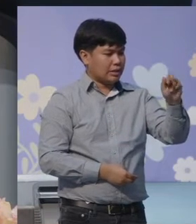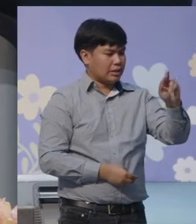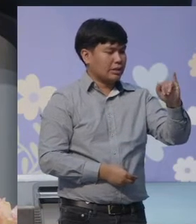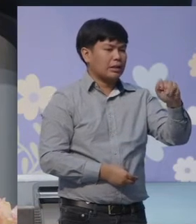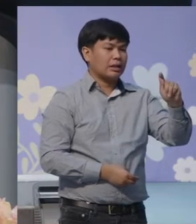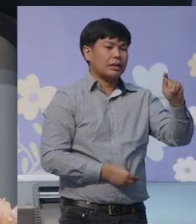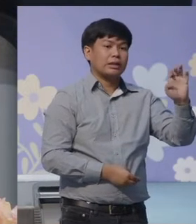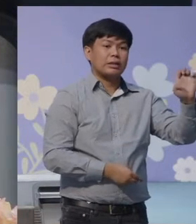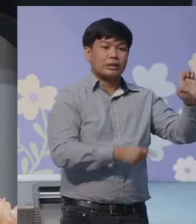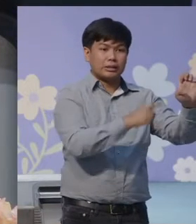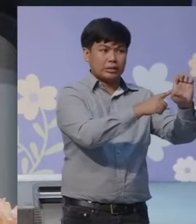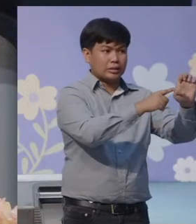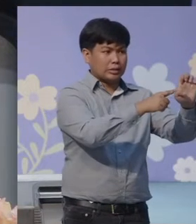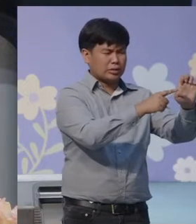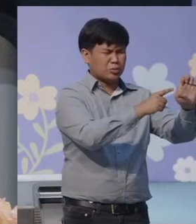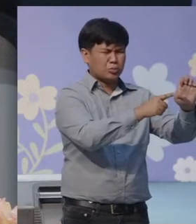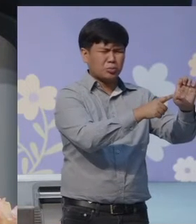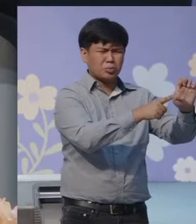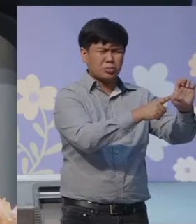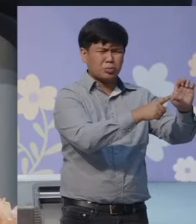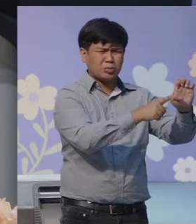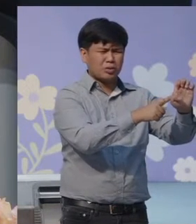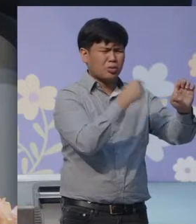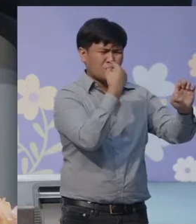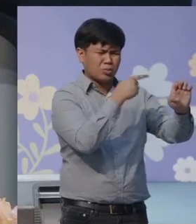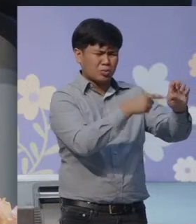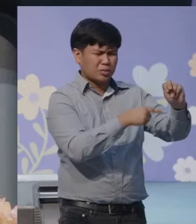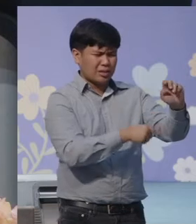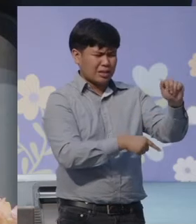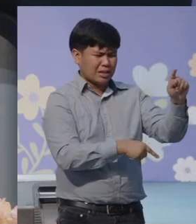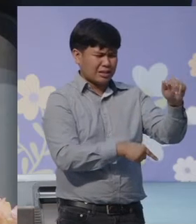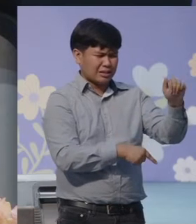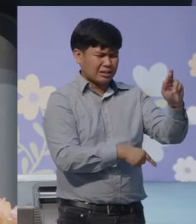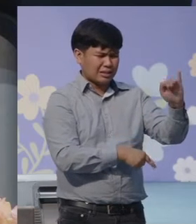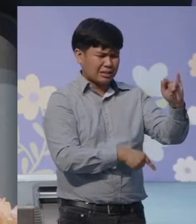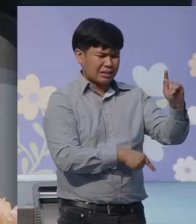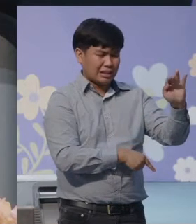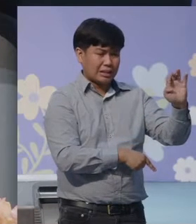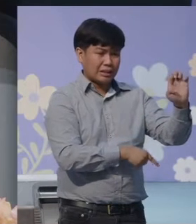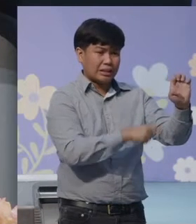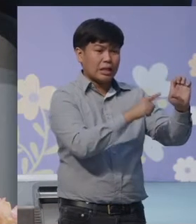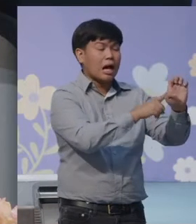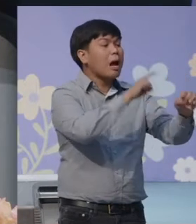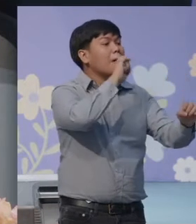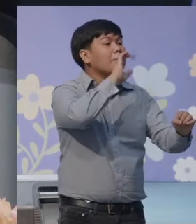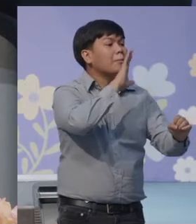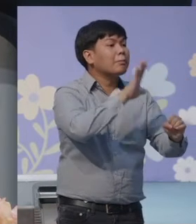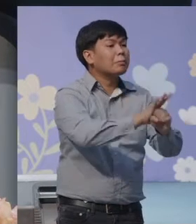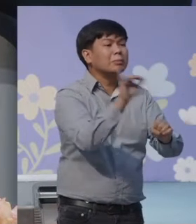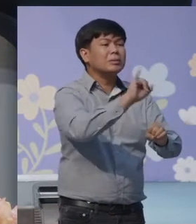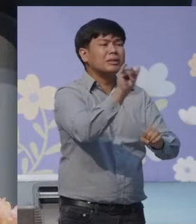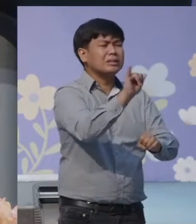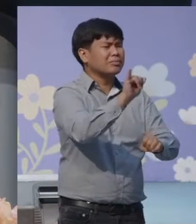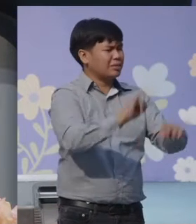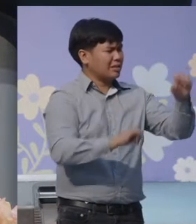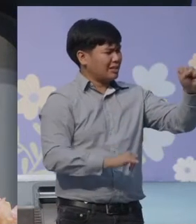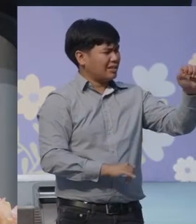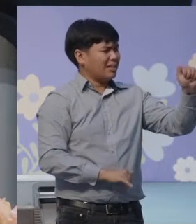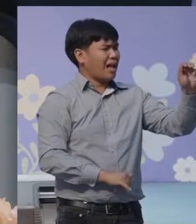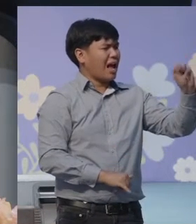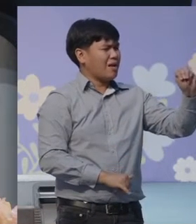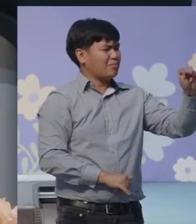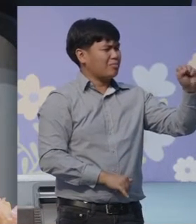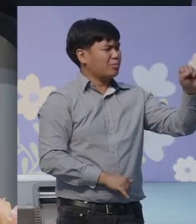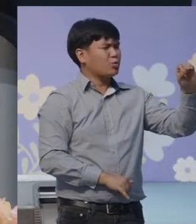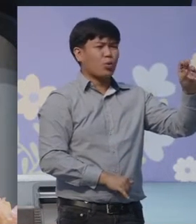Pangkaraniwan, ang namamanata ay yung tao mismong gagawa ng